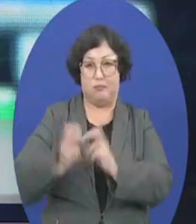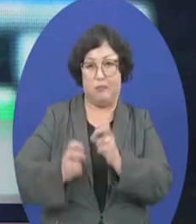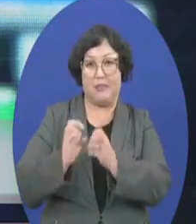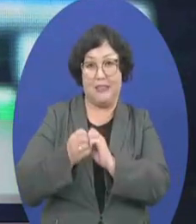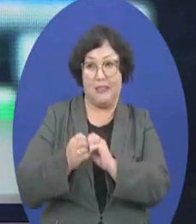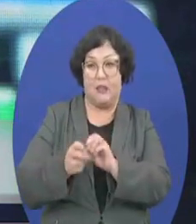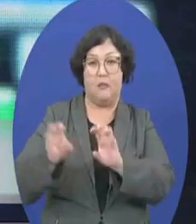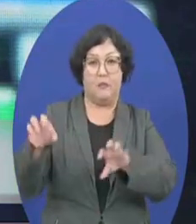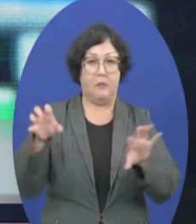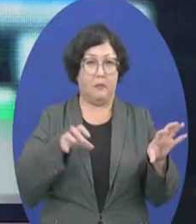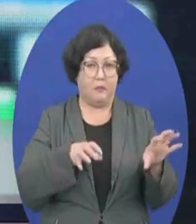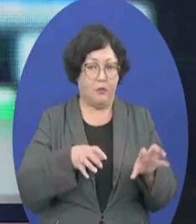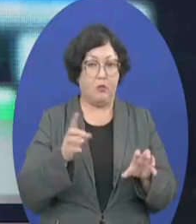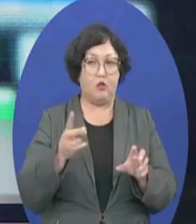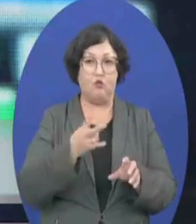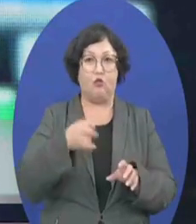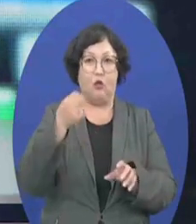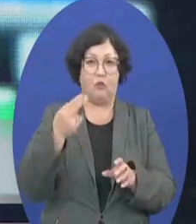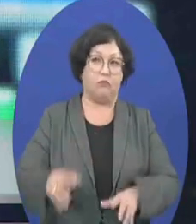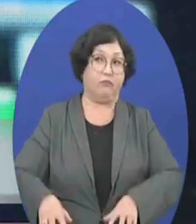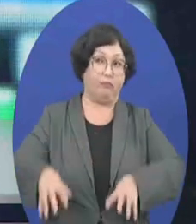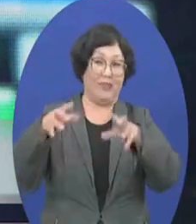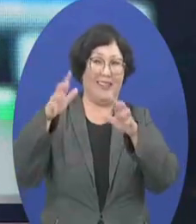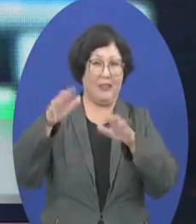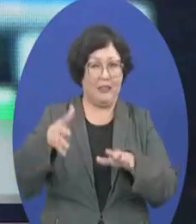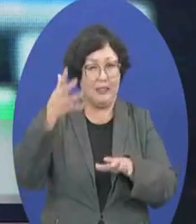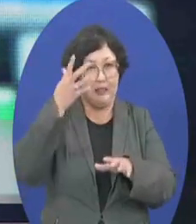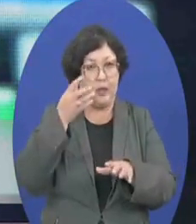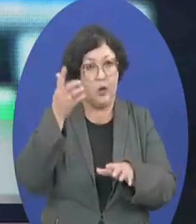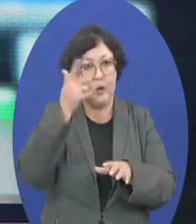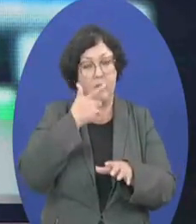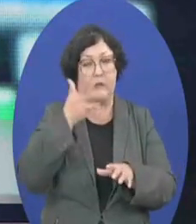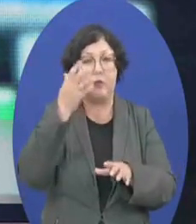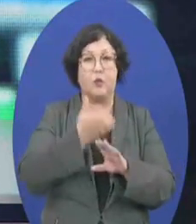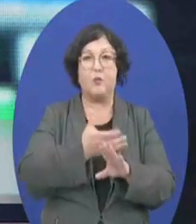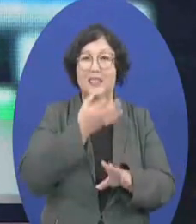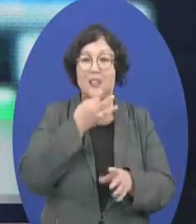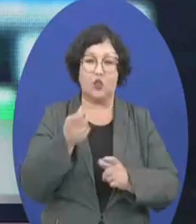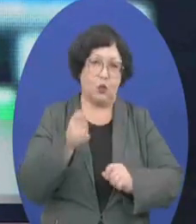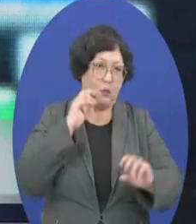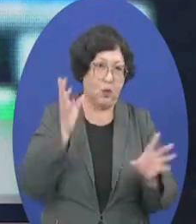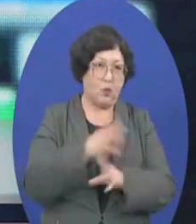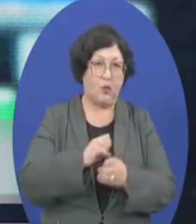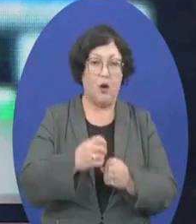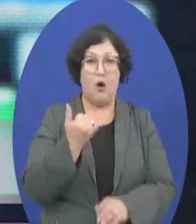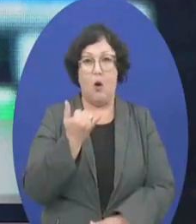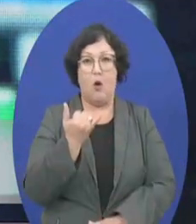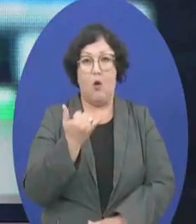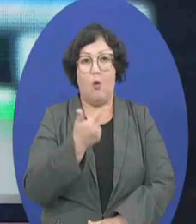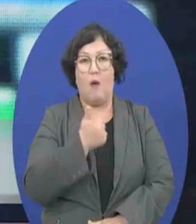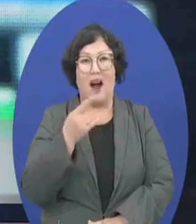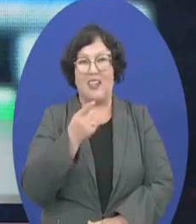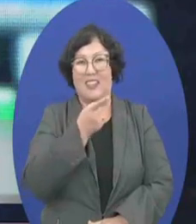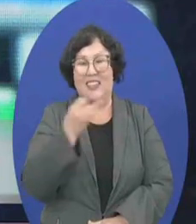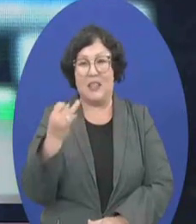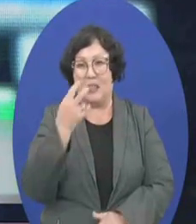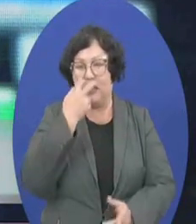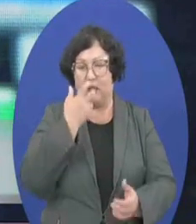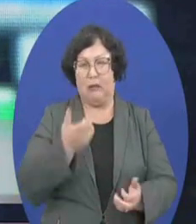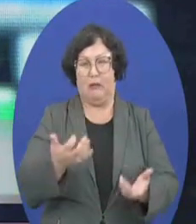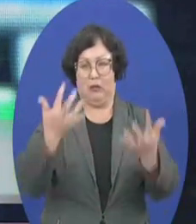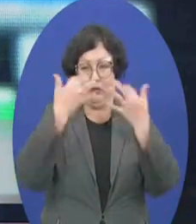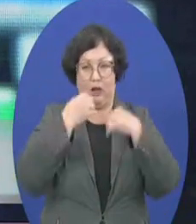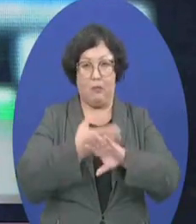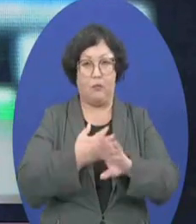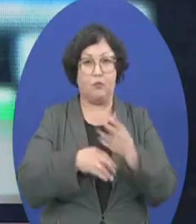тон сайжруулсан түвшний нөөц бүрдүүлсэн байна. Хомсдол үүсгэж сэргийлж хэд хэдэн зохицуулалтыг хийгээд байна. Мөн угаарынхын хордлогоо сэргийлэх зорилгоор